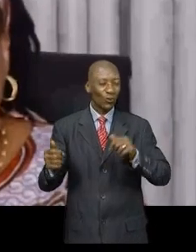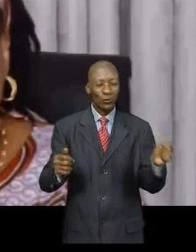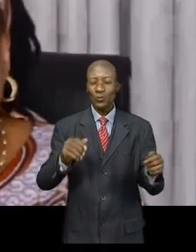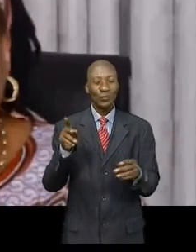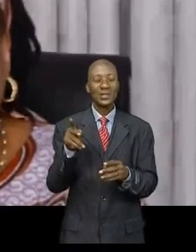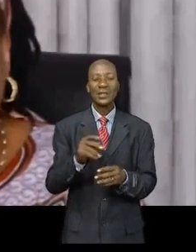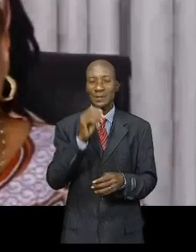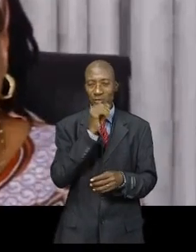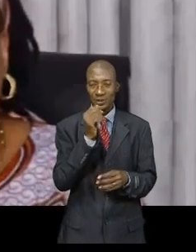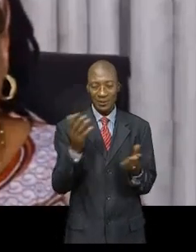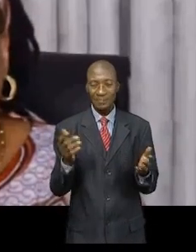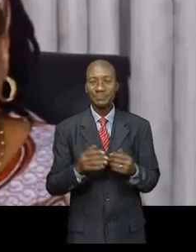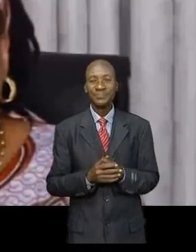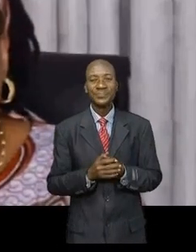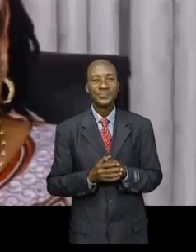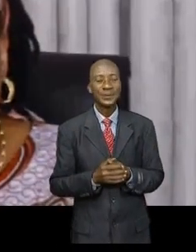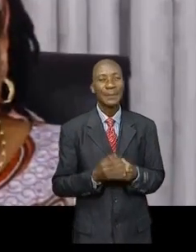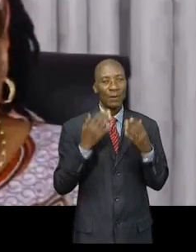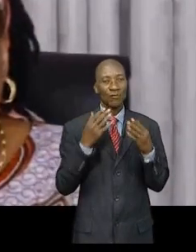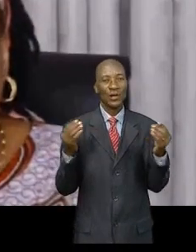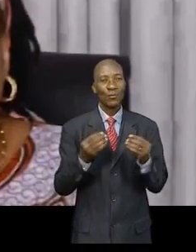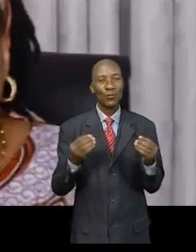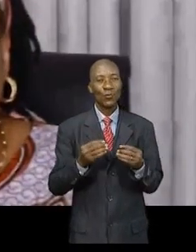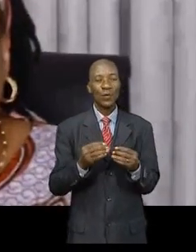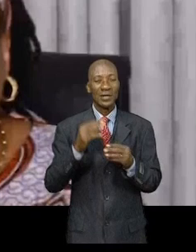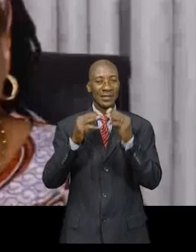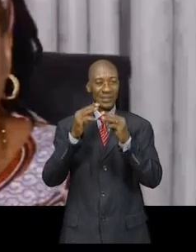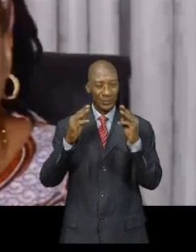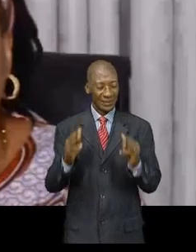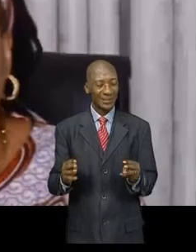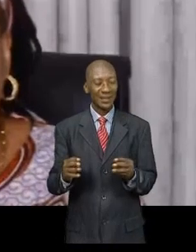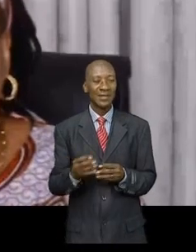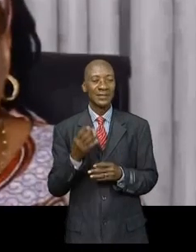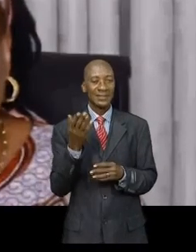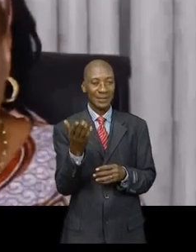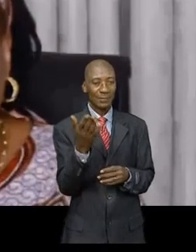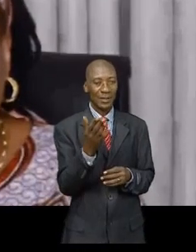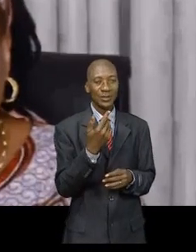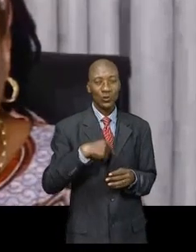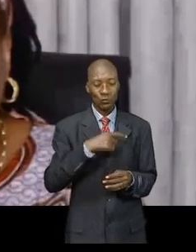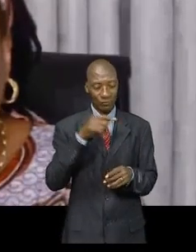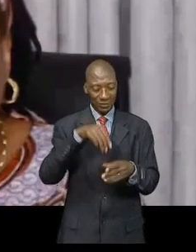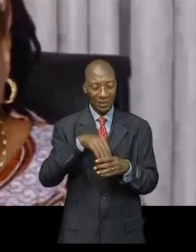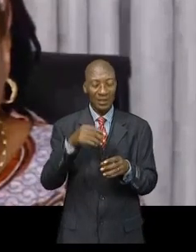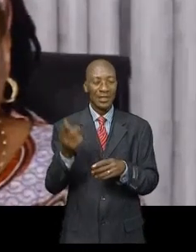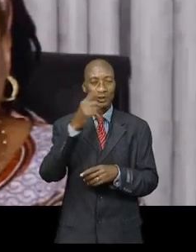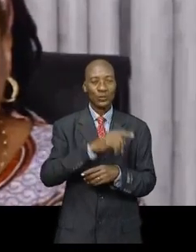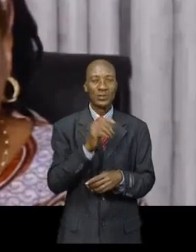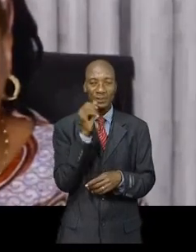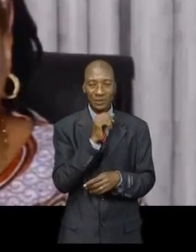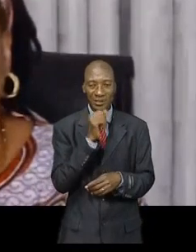d'inspiration. Voilà pourquoi mon ministère nous invite à cette journée spéciale de la musique, de penser